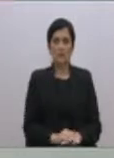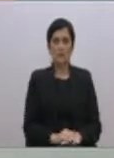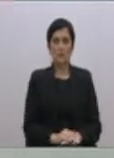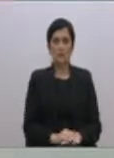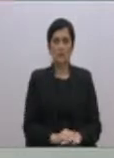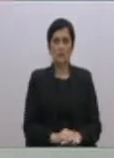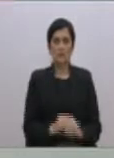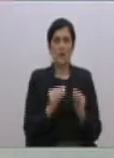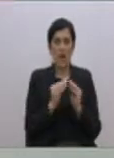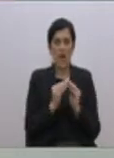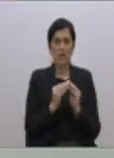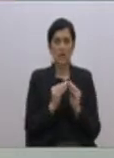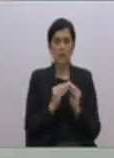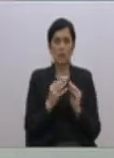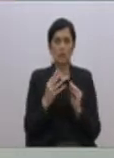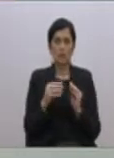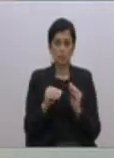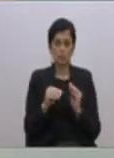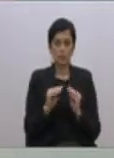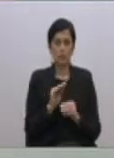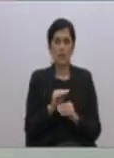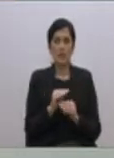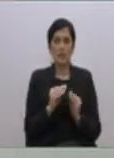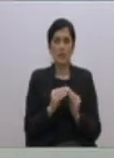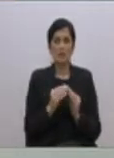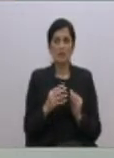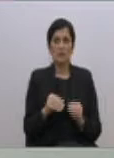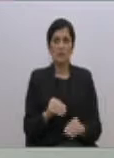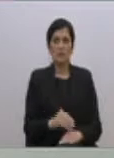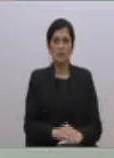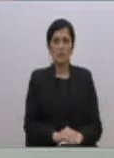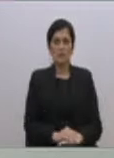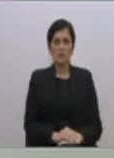კევად 10 წუთი ჩავთო ჩემი და 10 წუთი